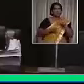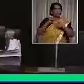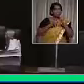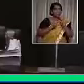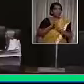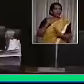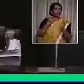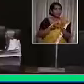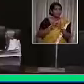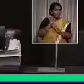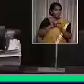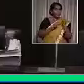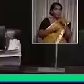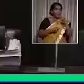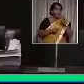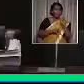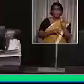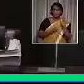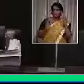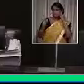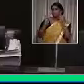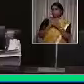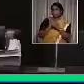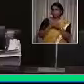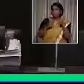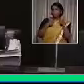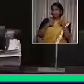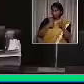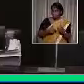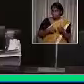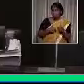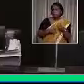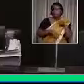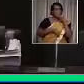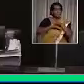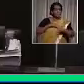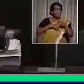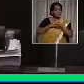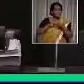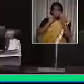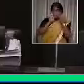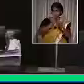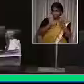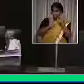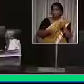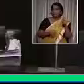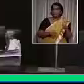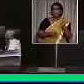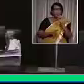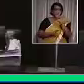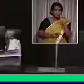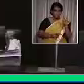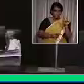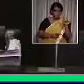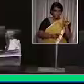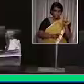நல்ல திட்டங்களை முன்வைக்கின்ற பொழுது, குறிப்பாக 19வது திருத்தத்தை மீள கொண்டு வருவது 22வது திருத்தத்தின் ஊடாக கொண்டு வருவதாக சொல்லியிருக்கிறார். அவ்வாறு